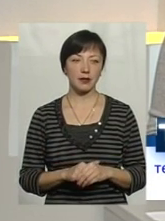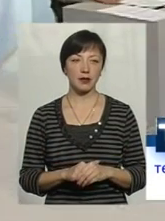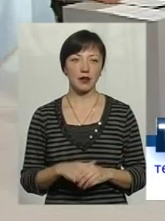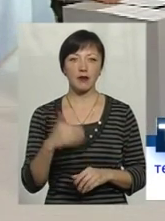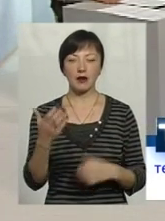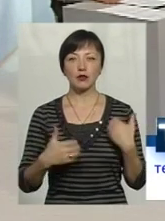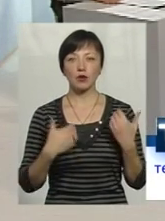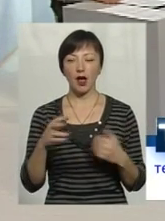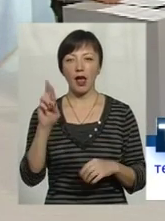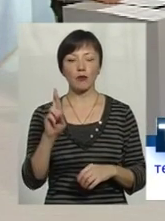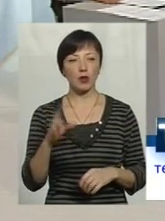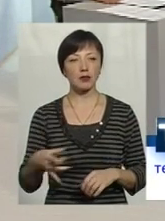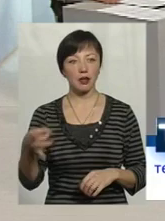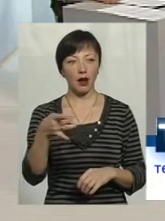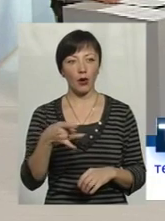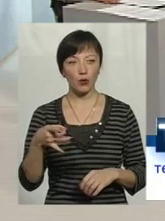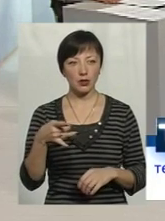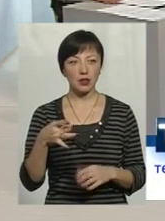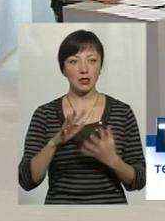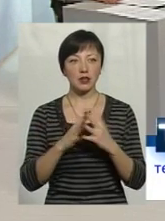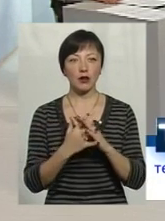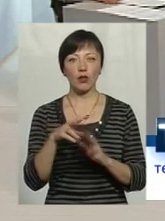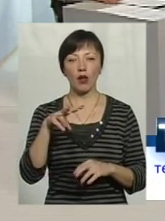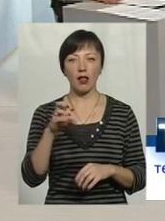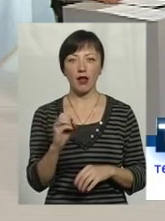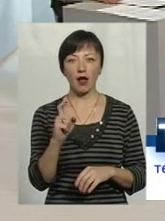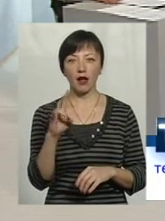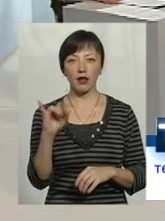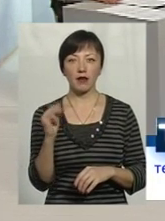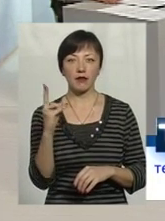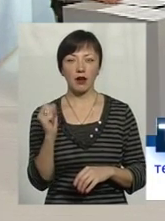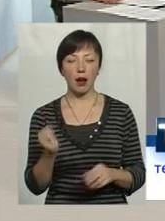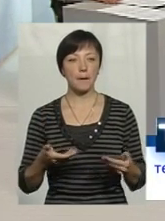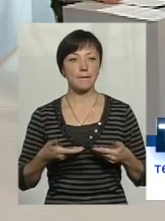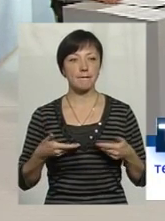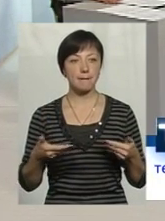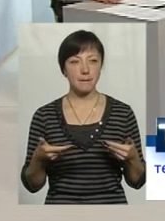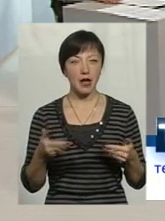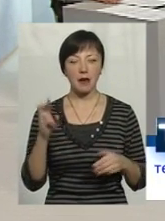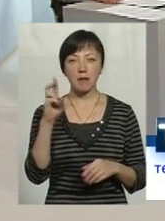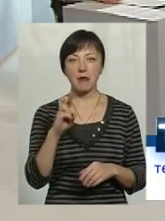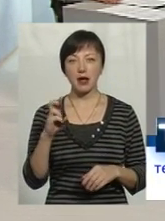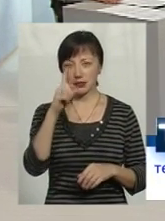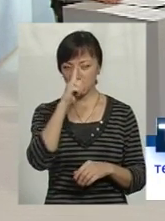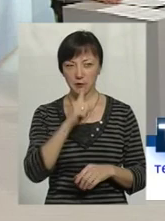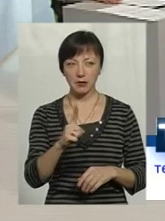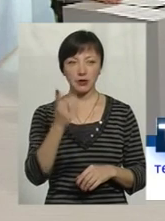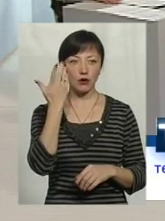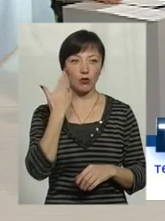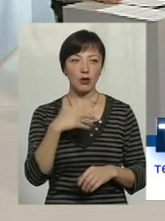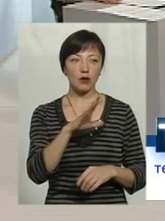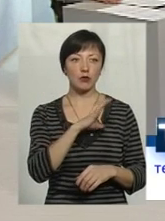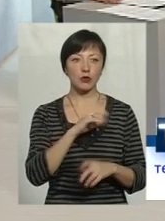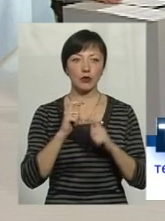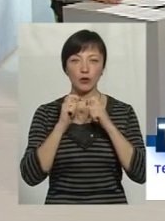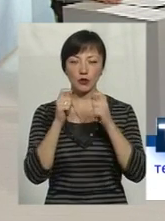Пастор Буєр, Волинецький район, село Лихнівка. Ми в березні місяці, коли